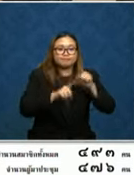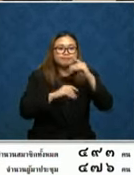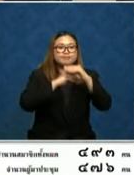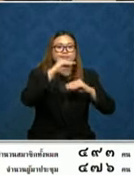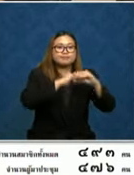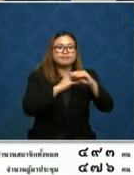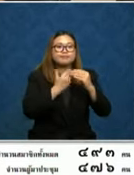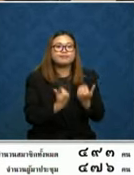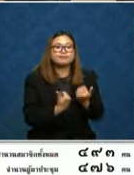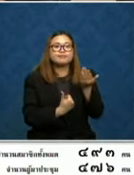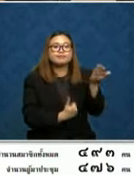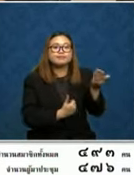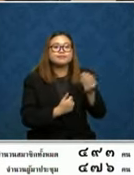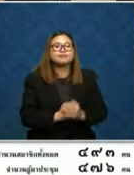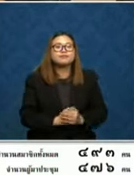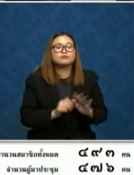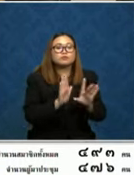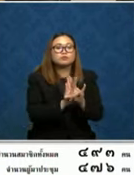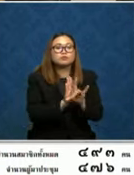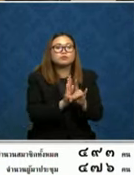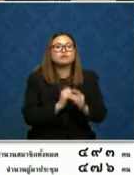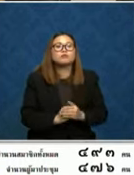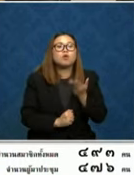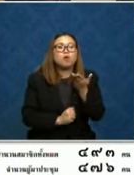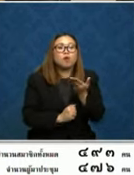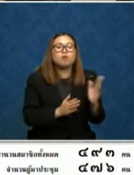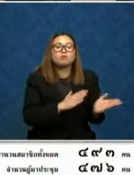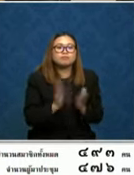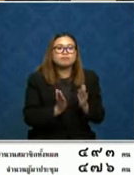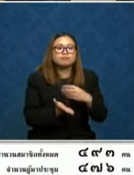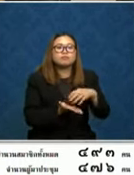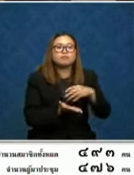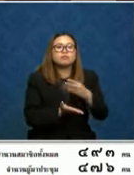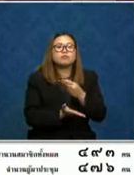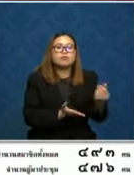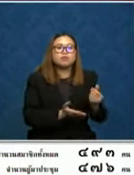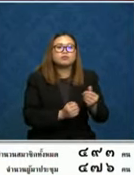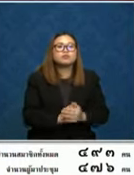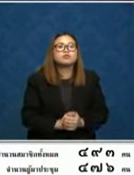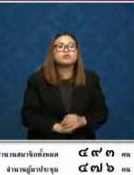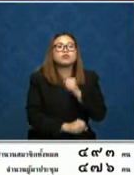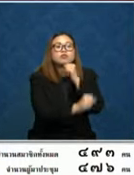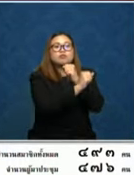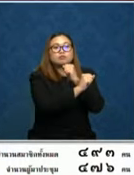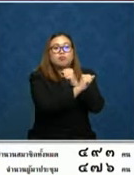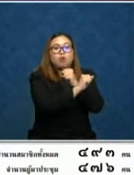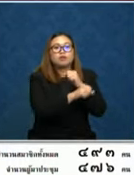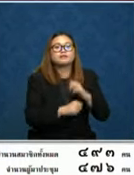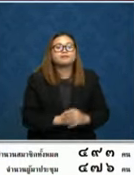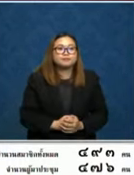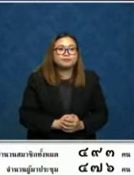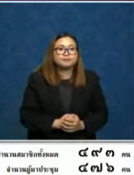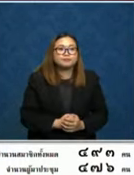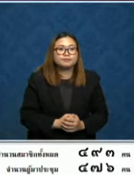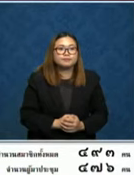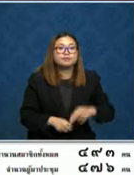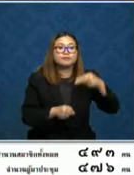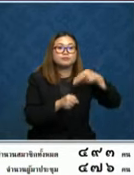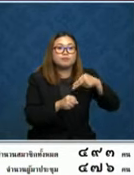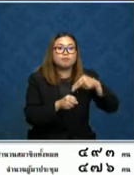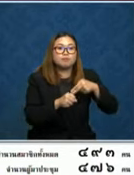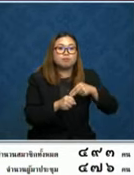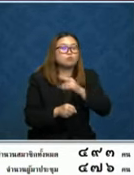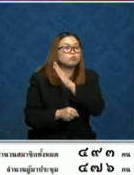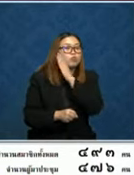ชิดนะครับแล้วก็สุดท้ายครับท่านประธานขอเร็วๆครับก็คือเรื่องของการป้องกันและปราบปรามการกระทำผิดเกี่ยวกับน้ำมันเถื่อนนะ